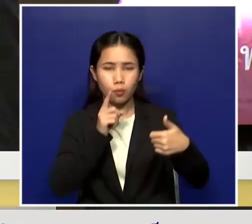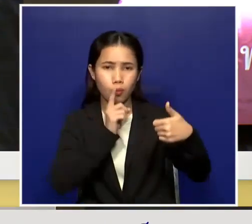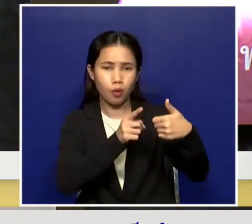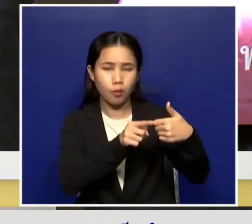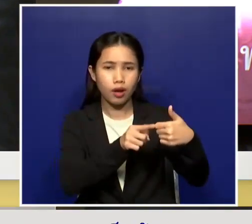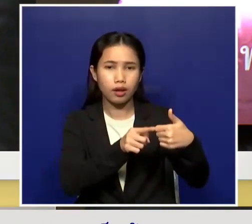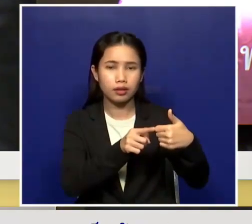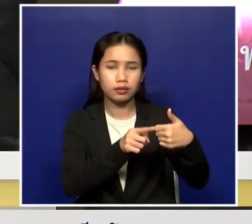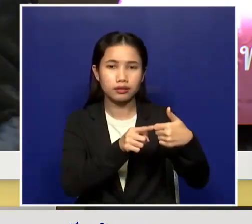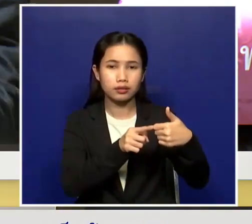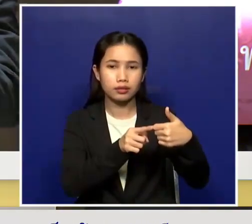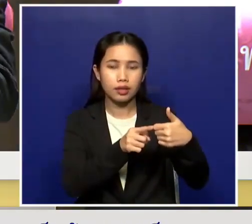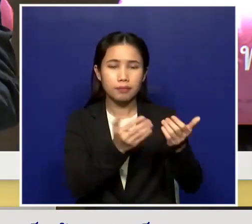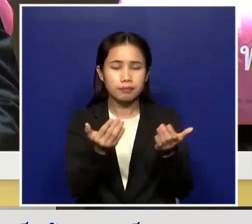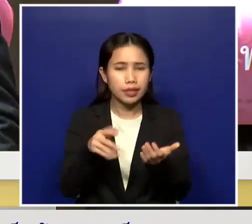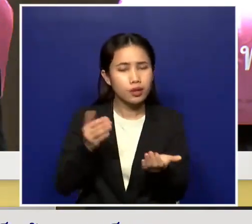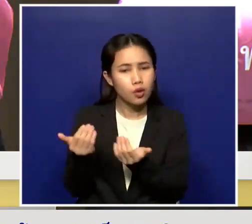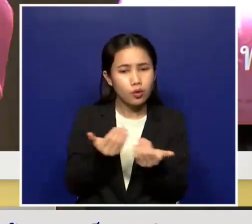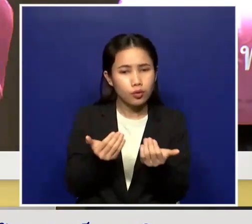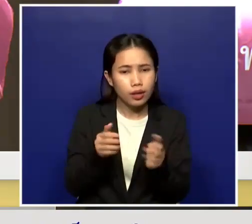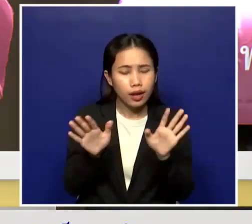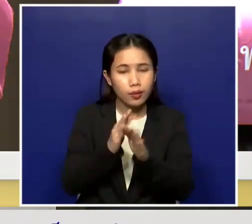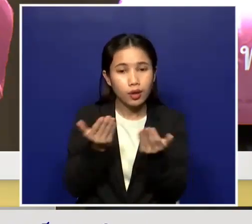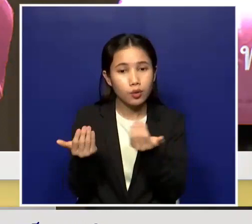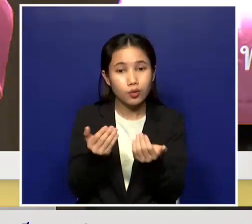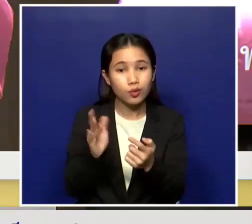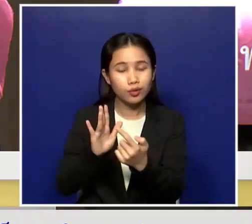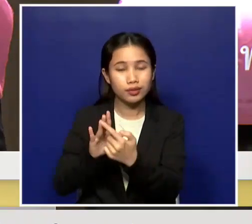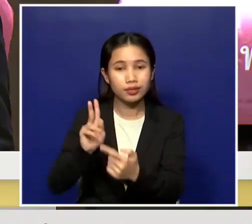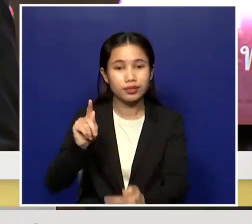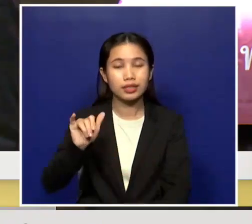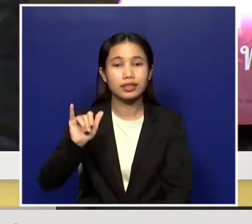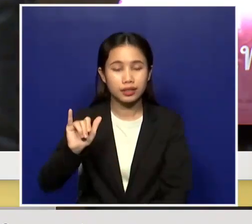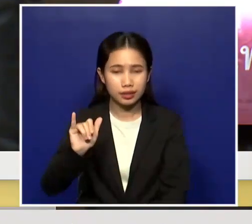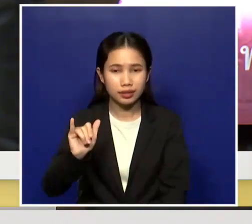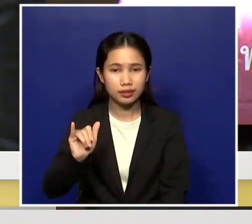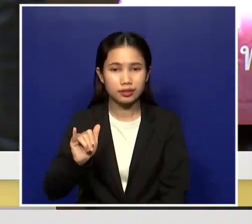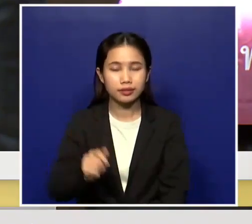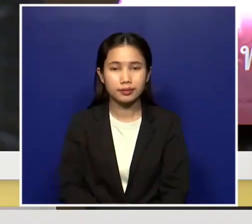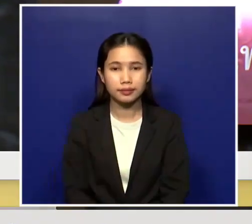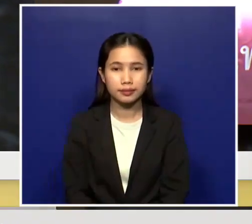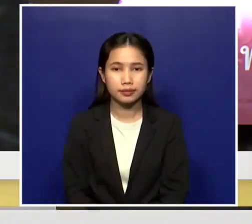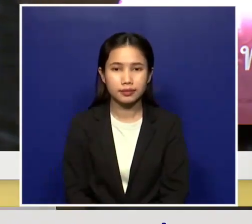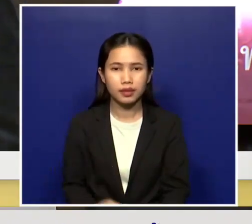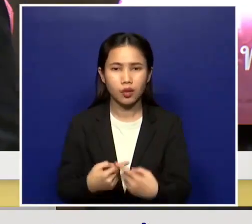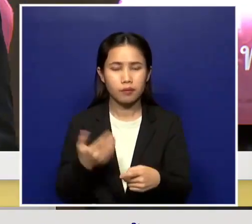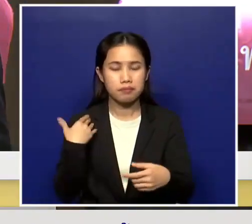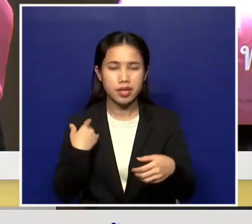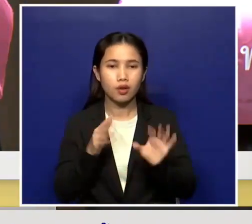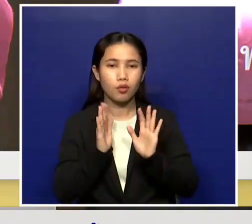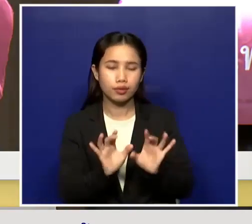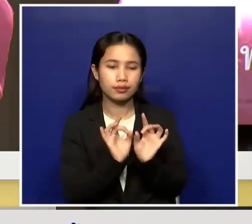ขยกบฏทั้งที่เขาไม่ได้เป็นคนกบฏเลยสุดท้ายเนี่ยนะเขาก็ถูกกลั่นแกล้งโยกย้